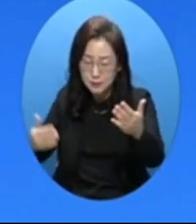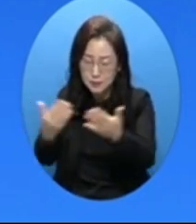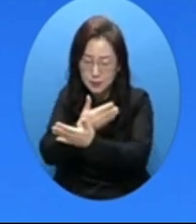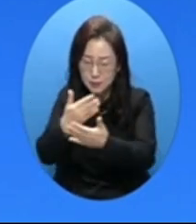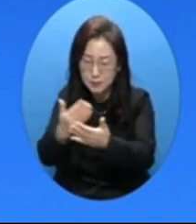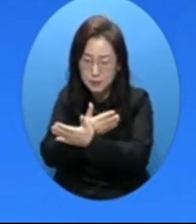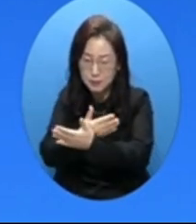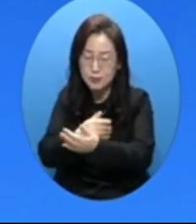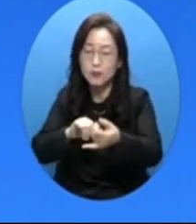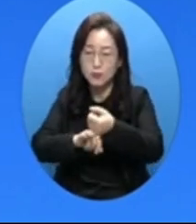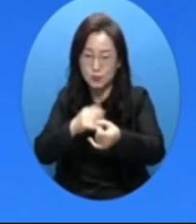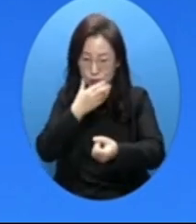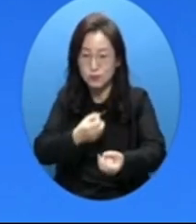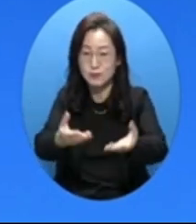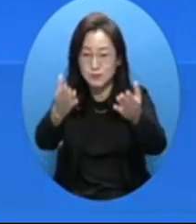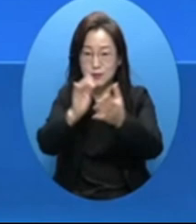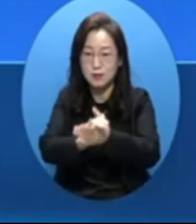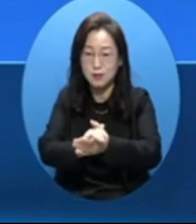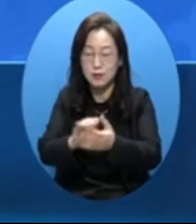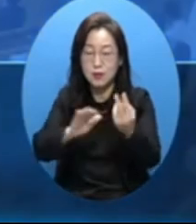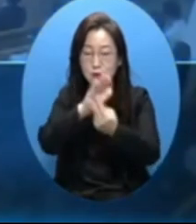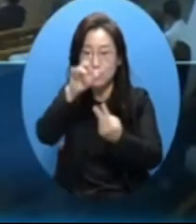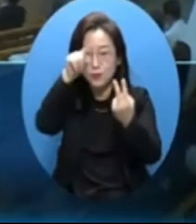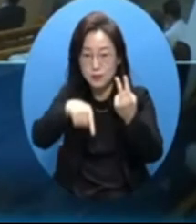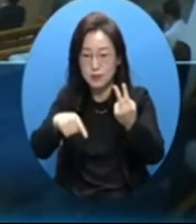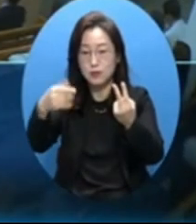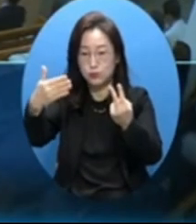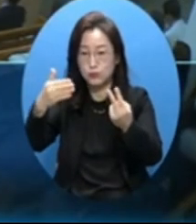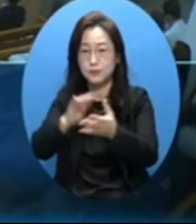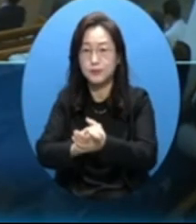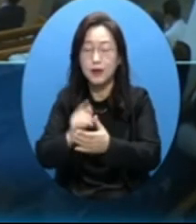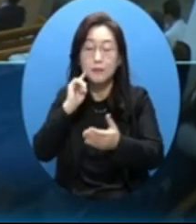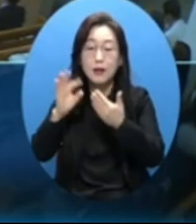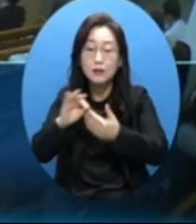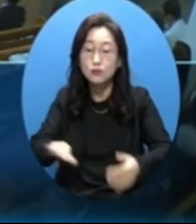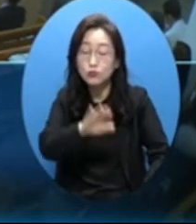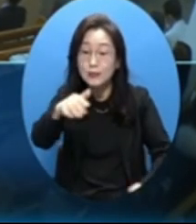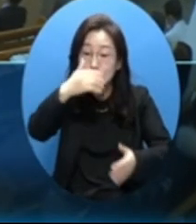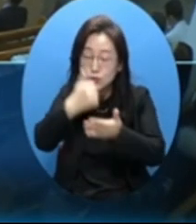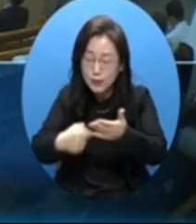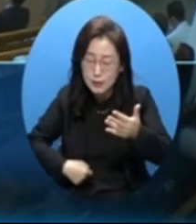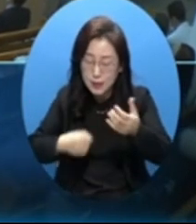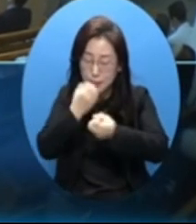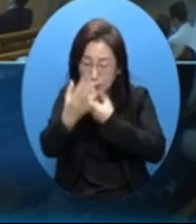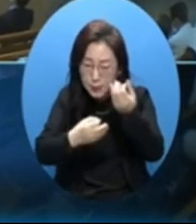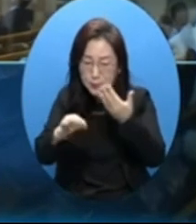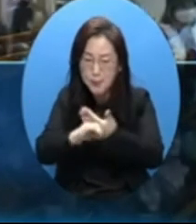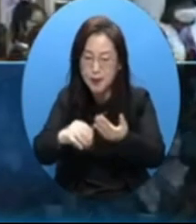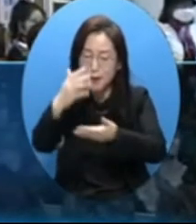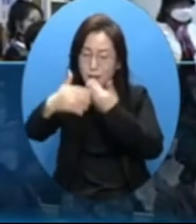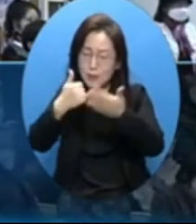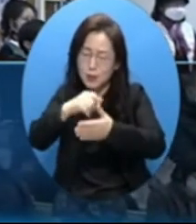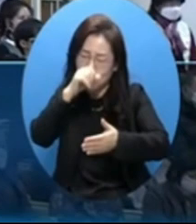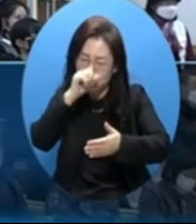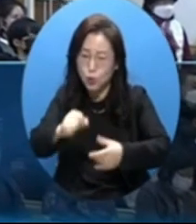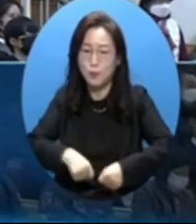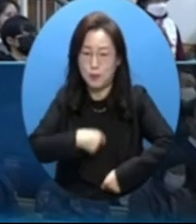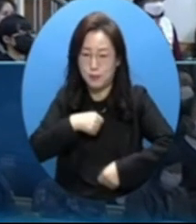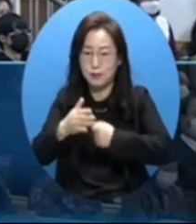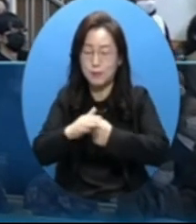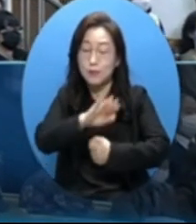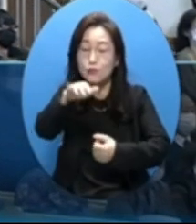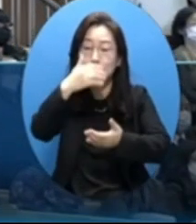주님으로 축원합니다 요한일서 1장 9절의 말씀합니다 만일 우리가 우리 죄를 자백하면 그런 믿고 의로서 우리를